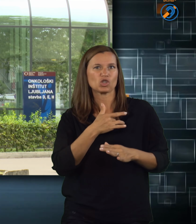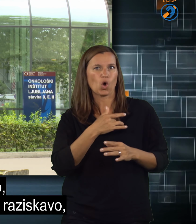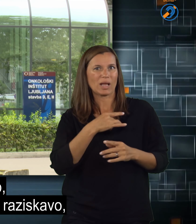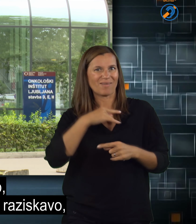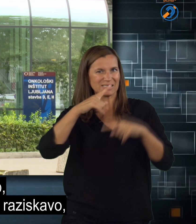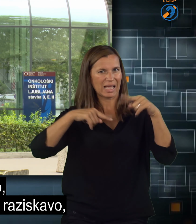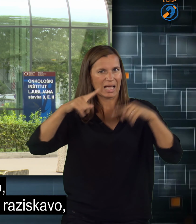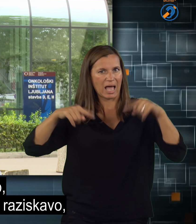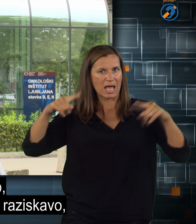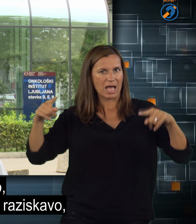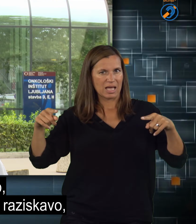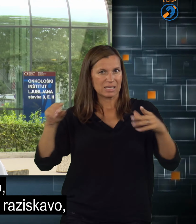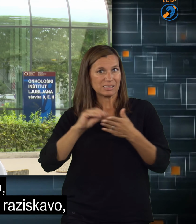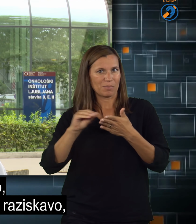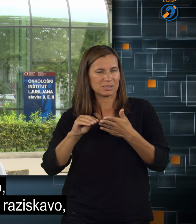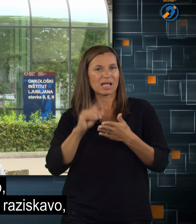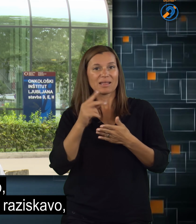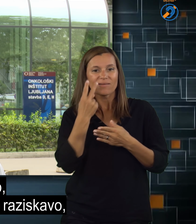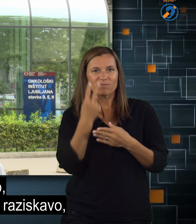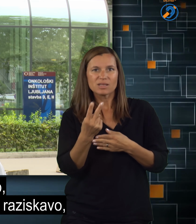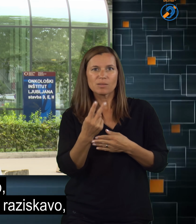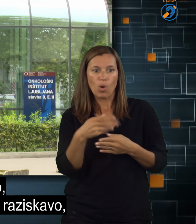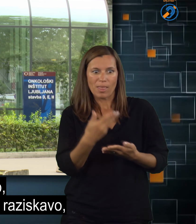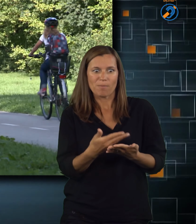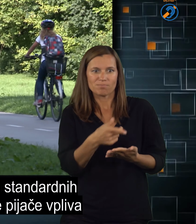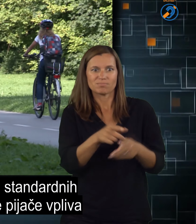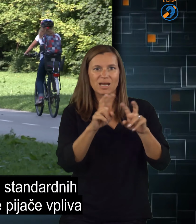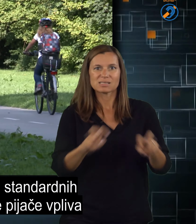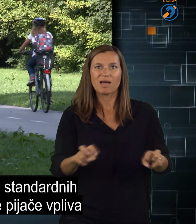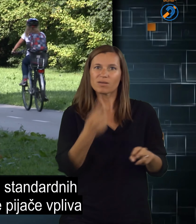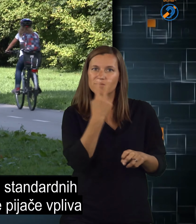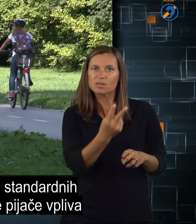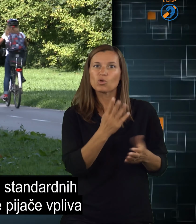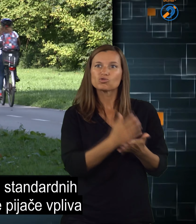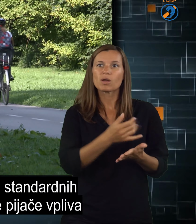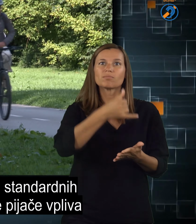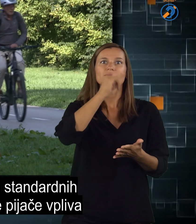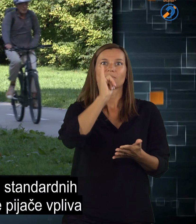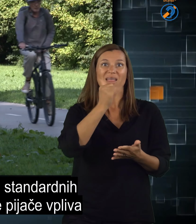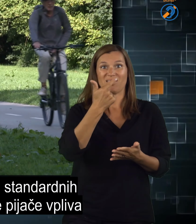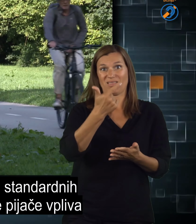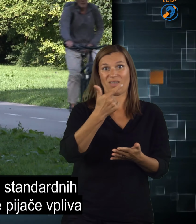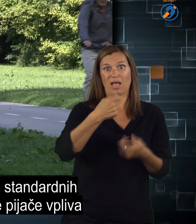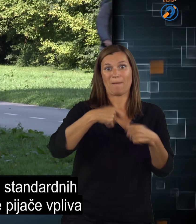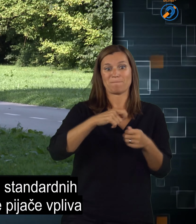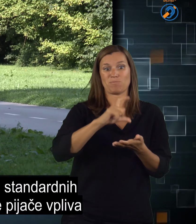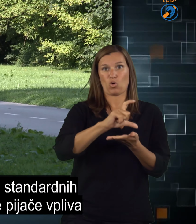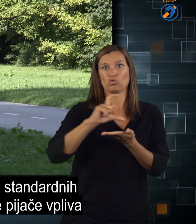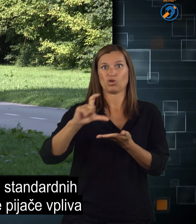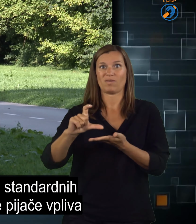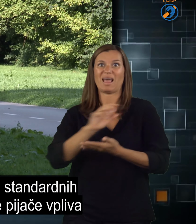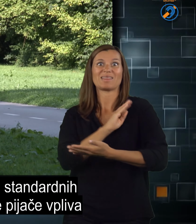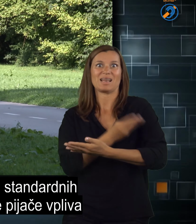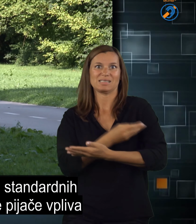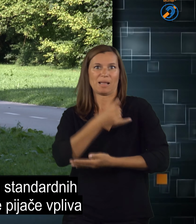zapisa. In mi vemo, glede na tovrstno raziskavo, da že zaužitje 2 standardnih